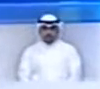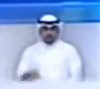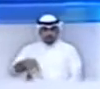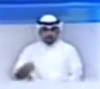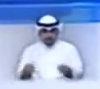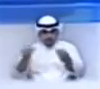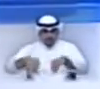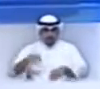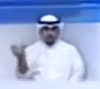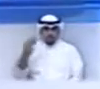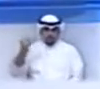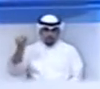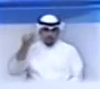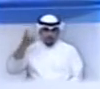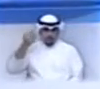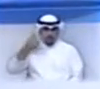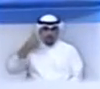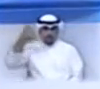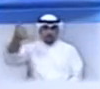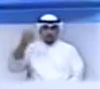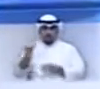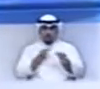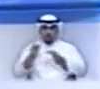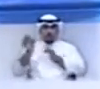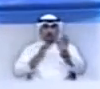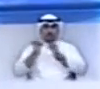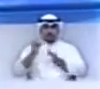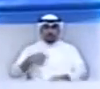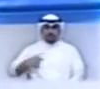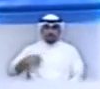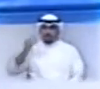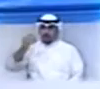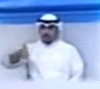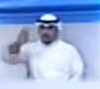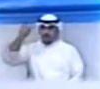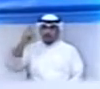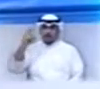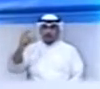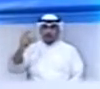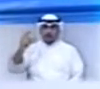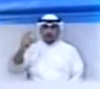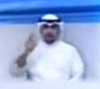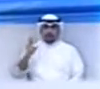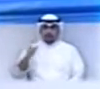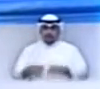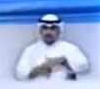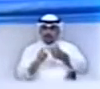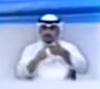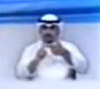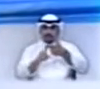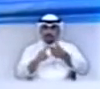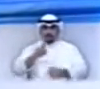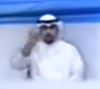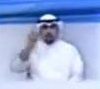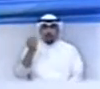وللمزيد حول الموضوع ينضم إلينا عبر الهاتف المهندس خالد العسوسي نائب الرئيس التنفيذي في شركة البترول الوطنية. مساء الخير المهندس